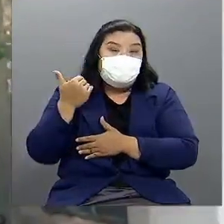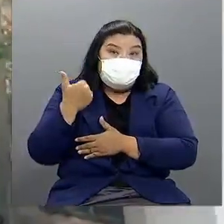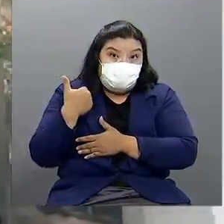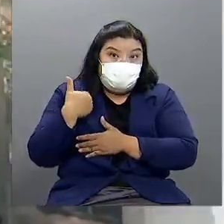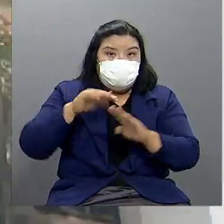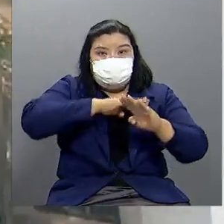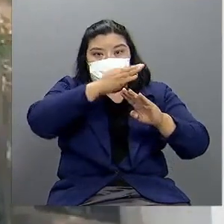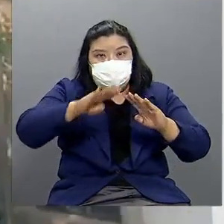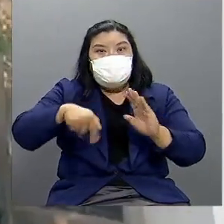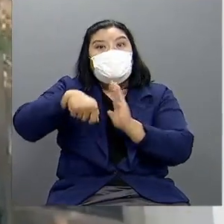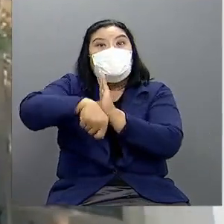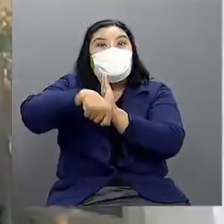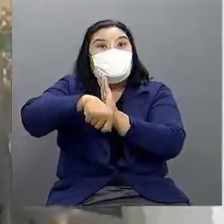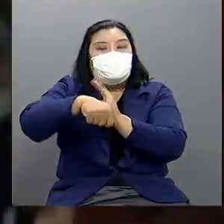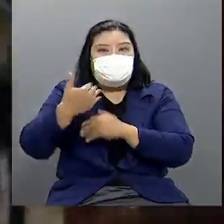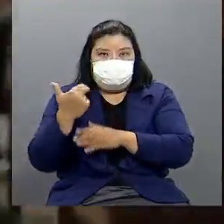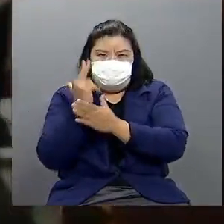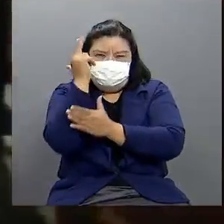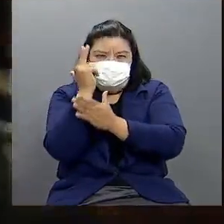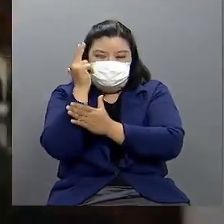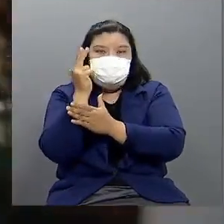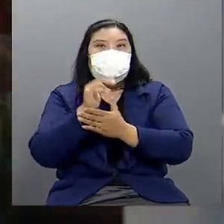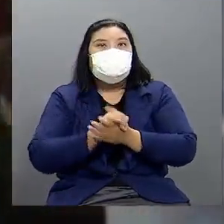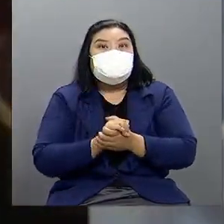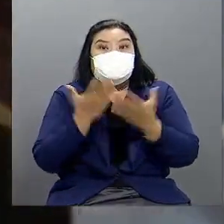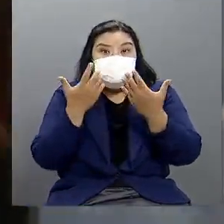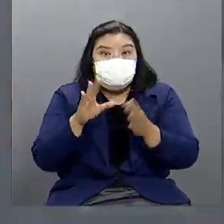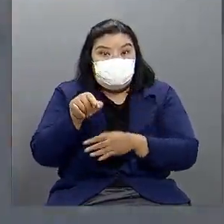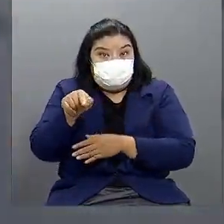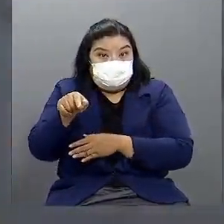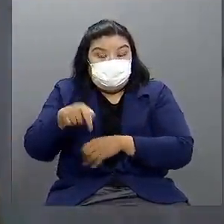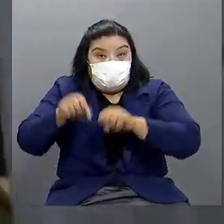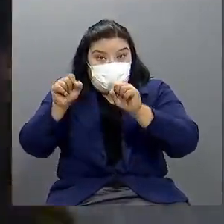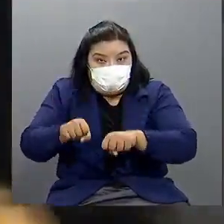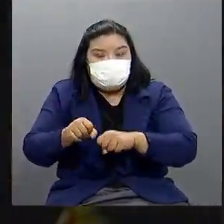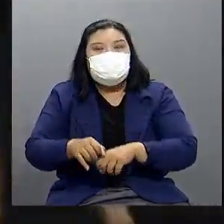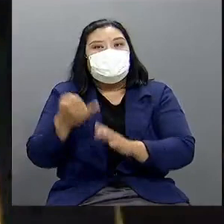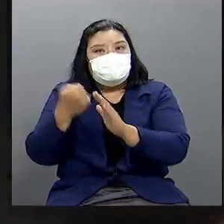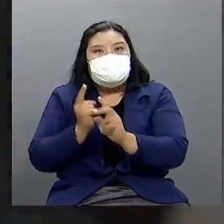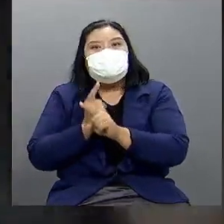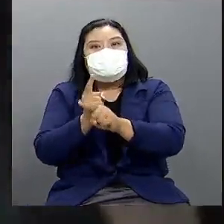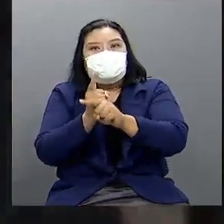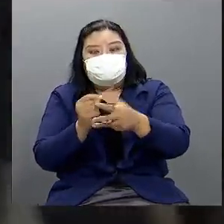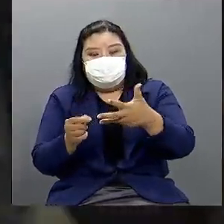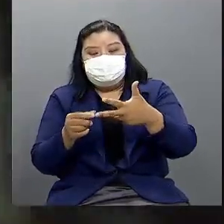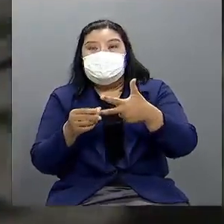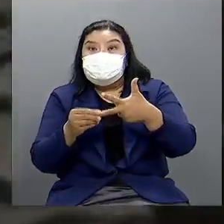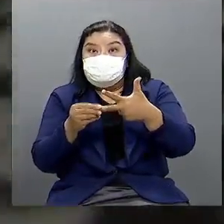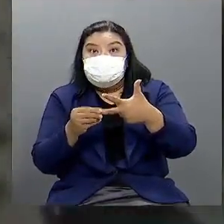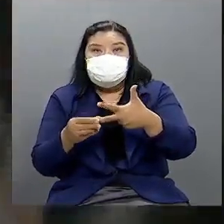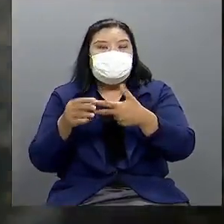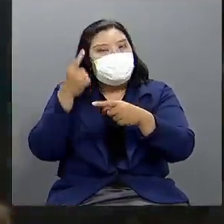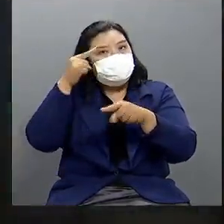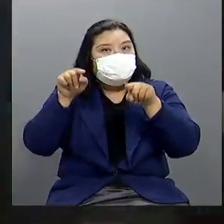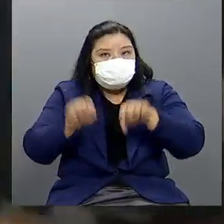นครศรีธรรมราชนั่นเองค่ะคดีนี้ศาลอุทธรณ์มีคำพิพากษายืนตามศาลชั้นต้นก็คือจำคุก 2ปี 18เดือน